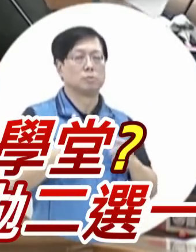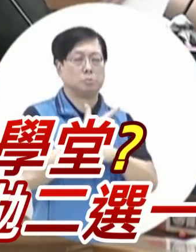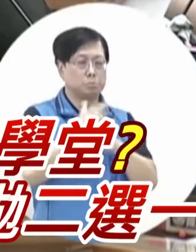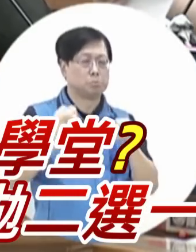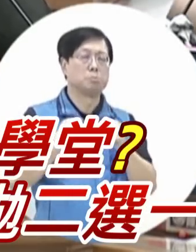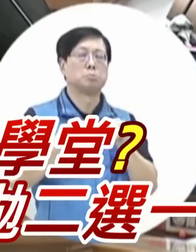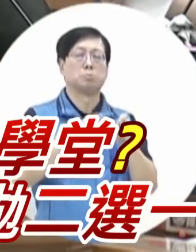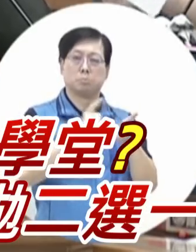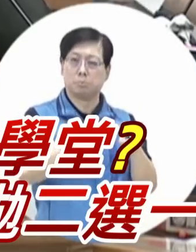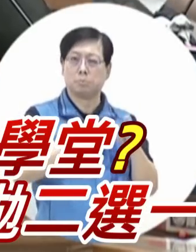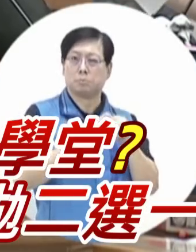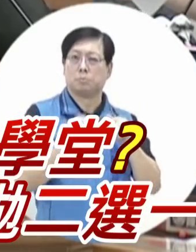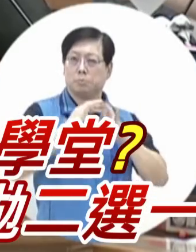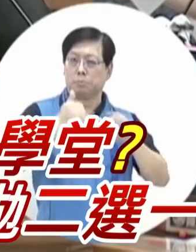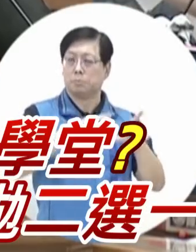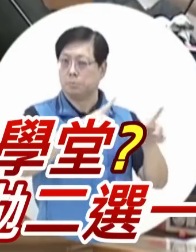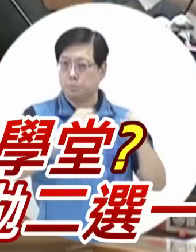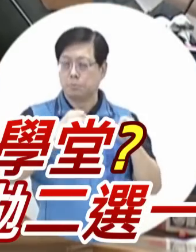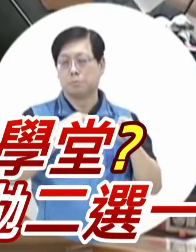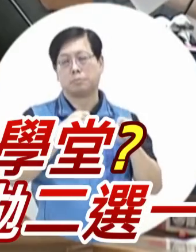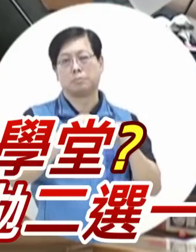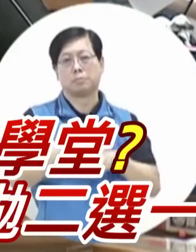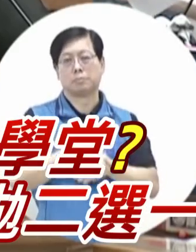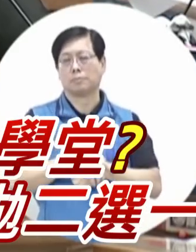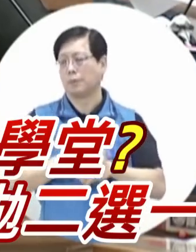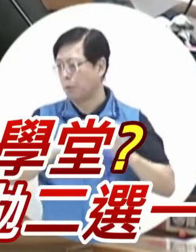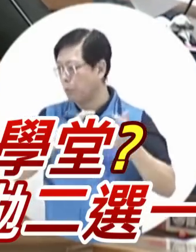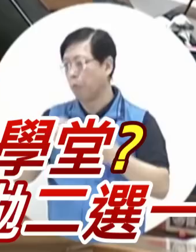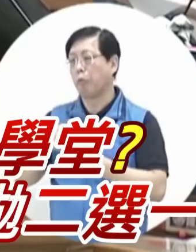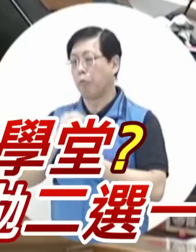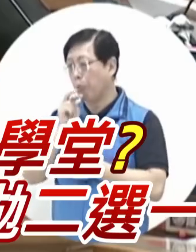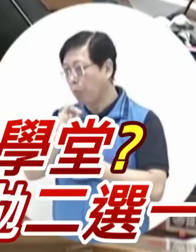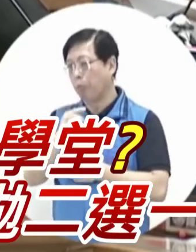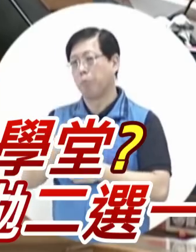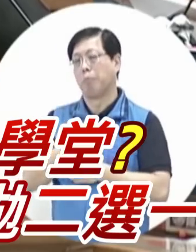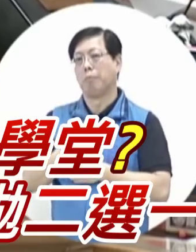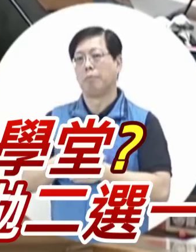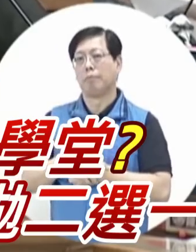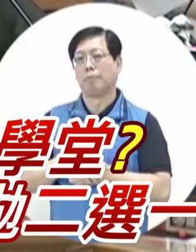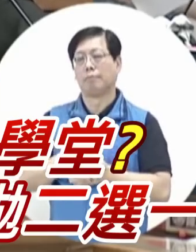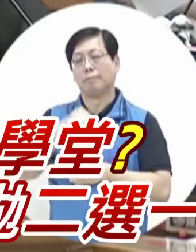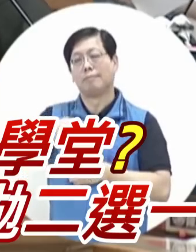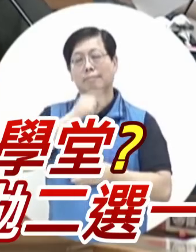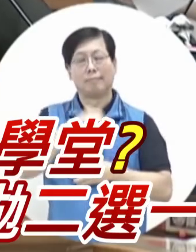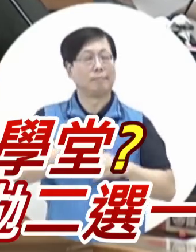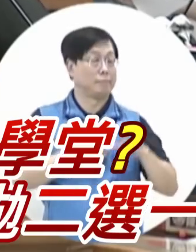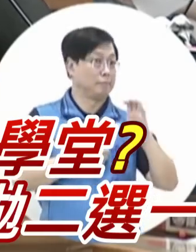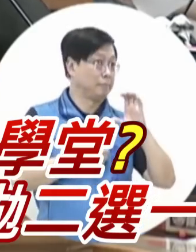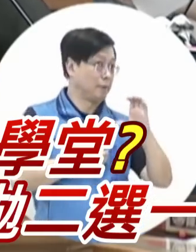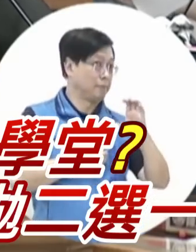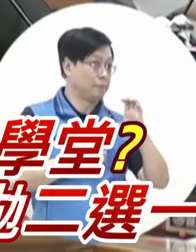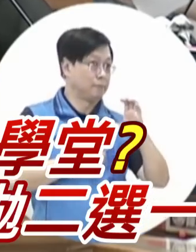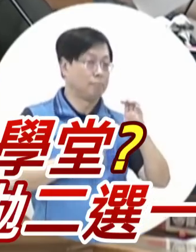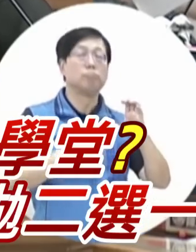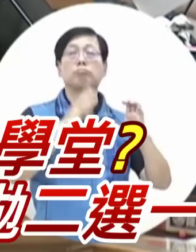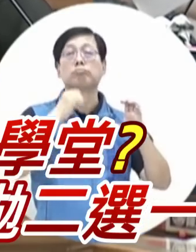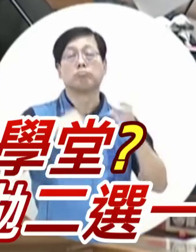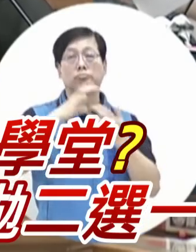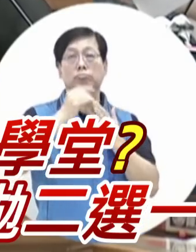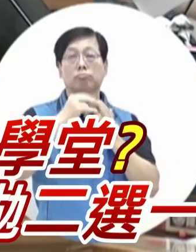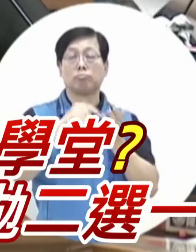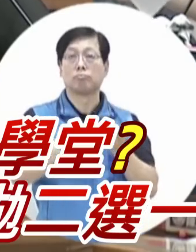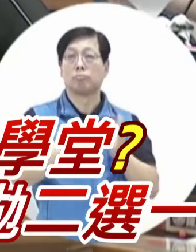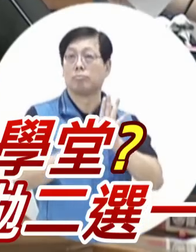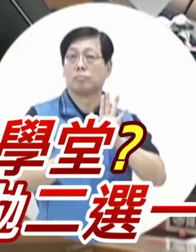华民国法治来做。我问 你国际观呢？你有没有国际观？国际观哈。 好，所以这一次答案是 C。好 ，C 是什么？ 申论题呀、 啊。好，什